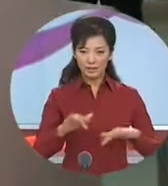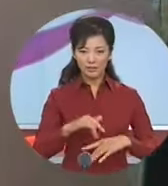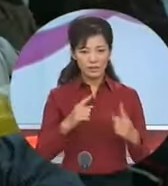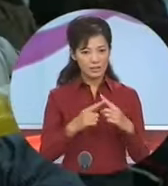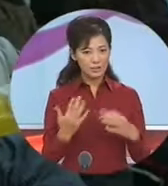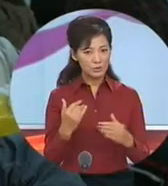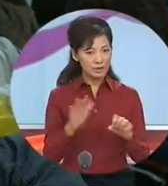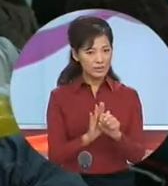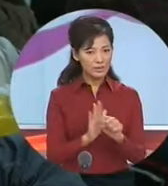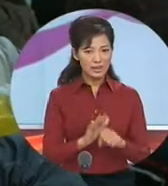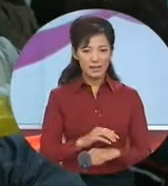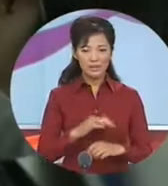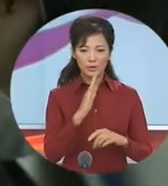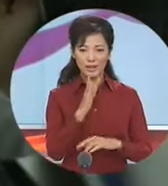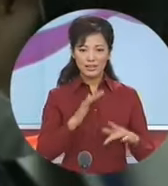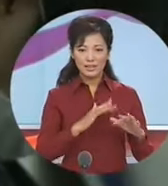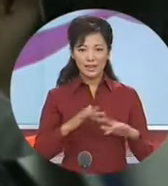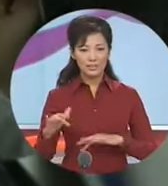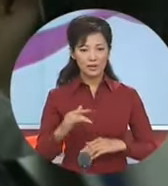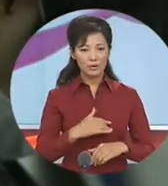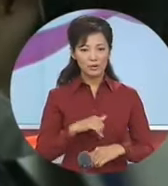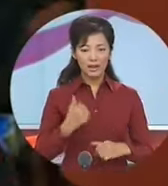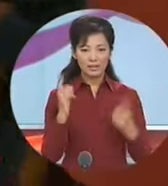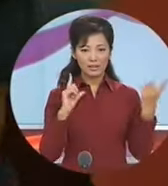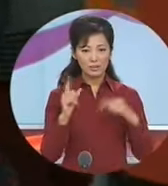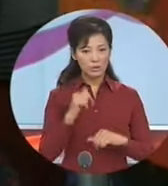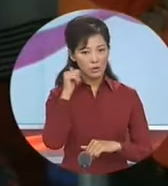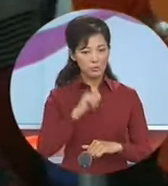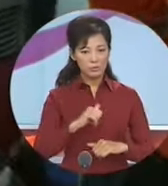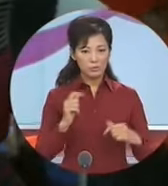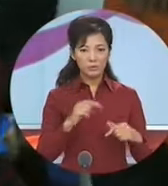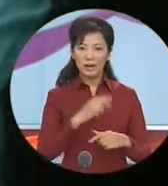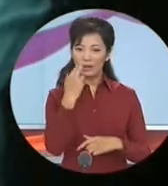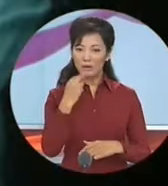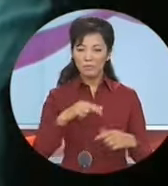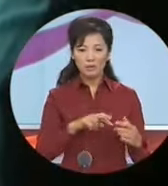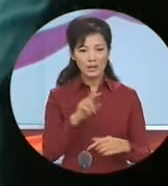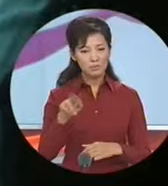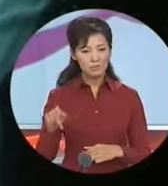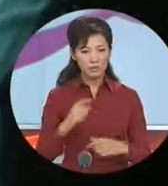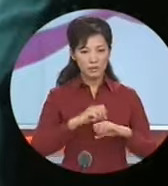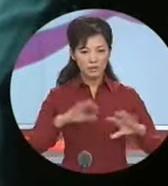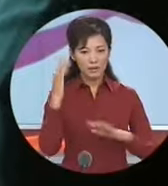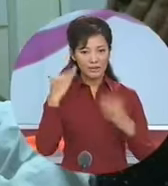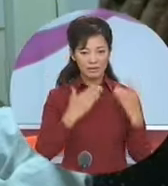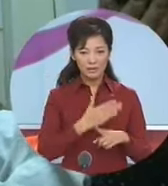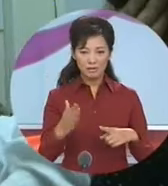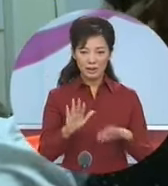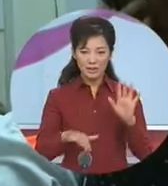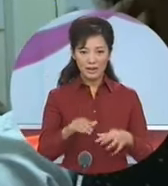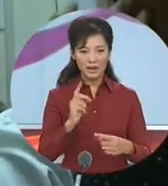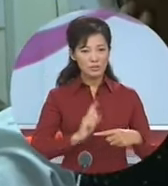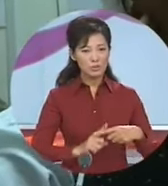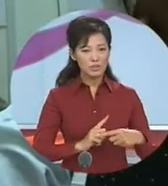明显增加。由于甲型 H1N1 流感症状与普通感冒相似，来到这里的发热患者会经过排查确